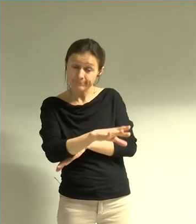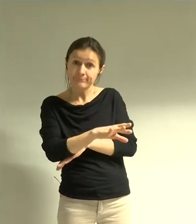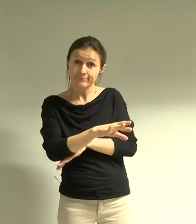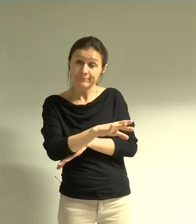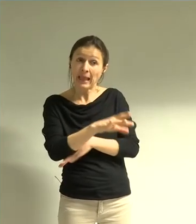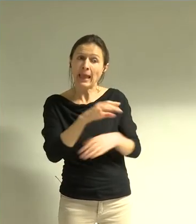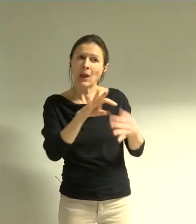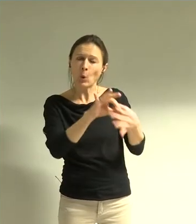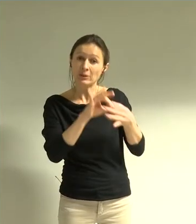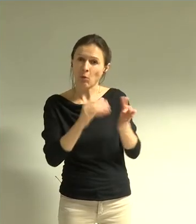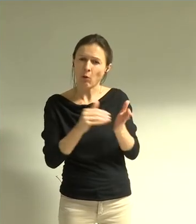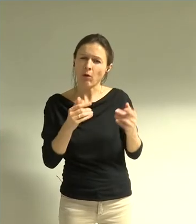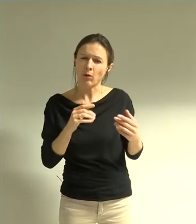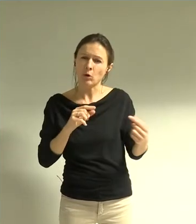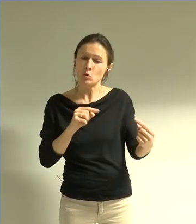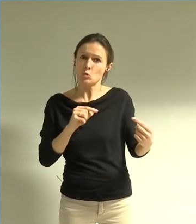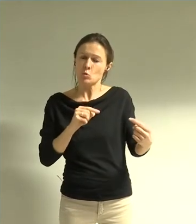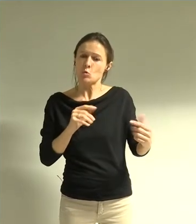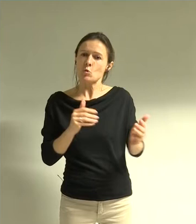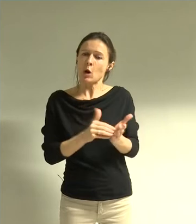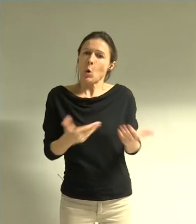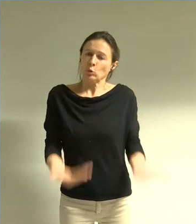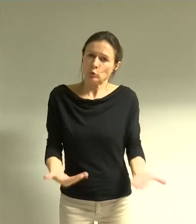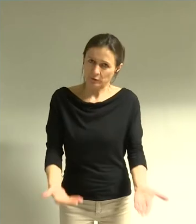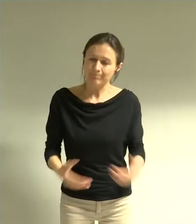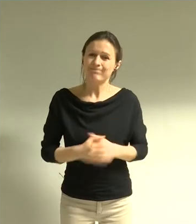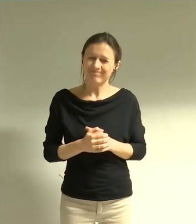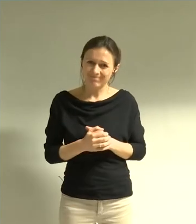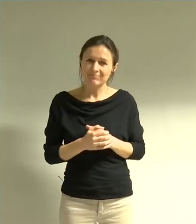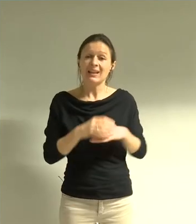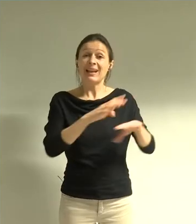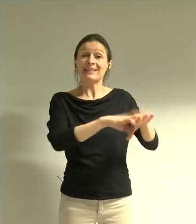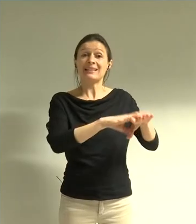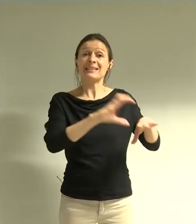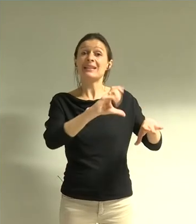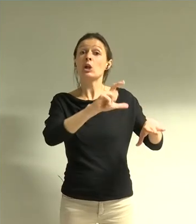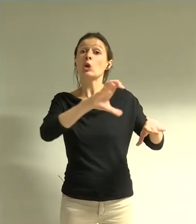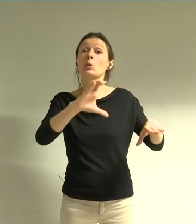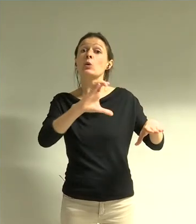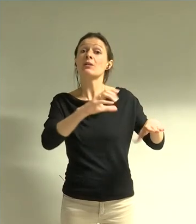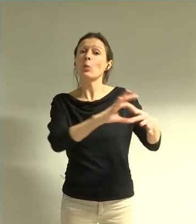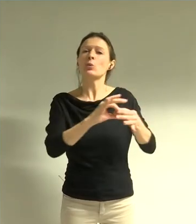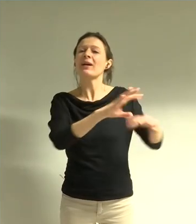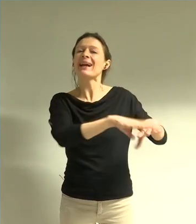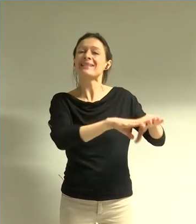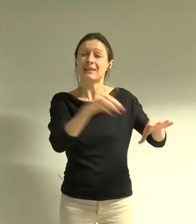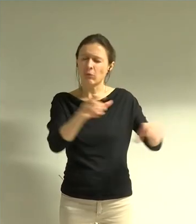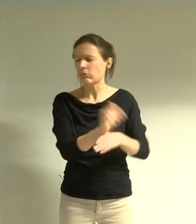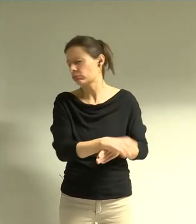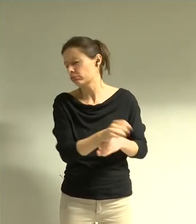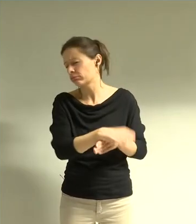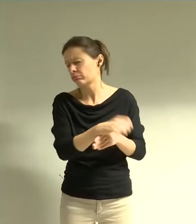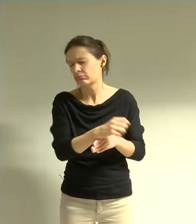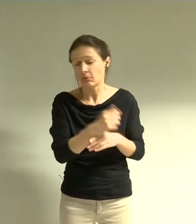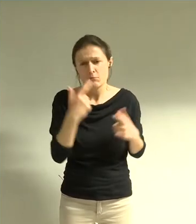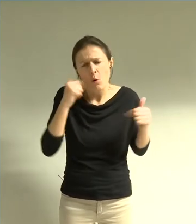tendues avec le plus que les unions d'un quartier que vous négligez constamment l'article paru hier d'autres place